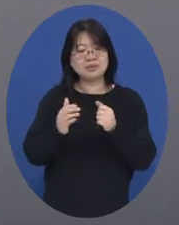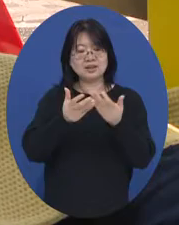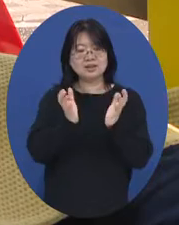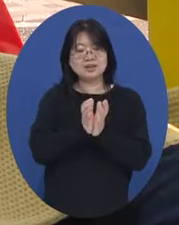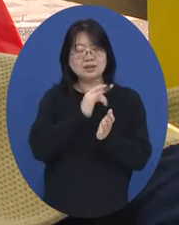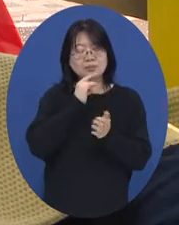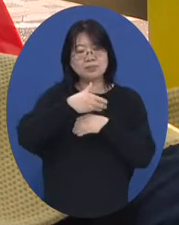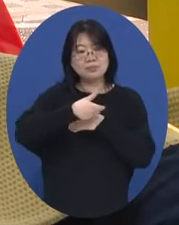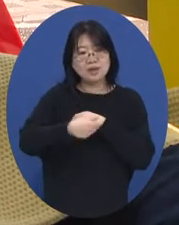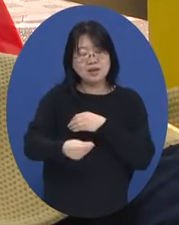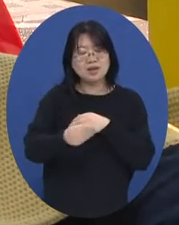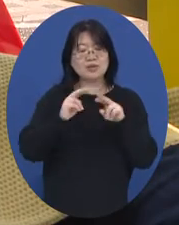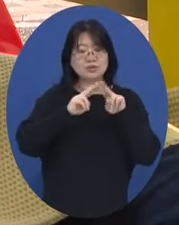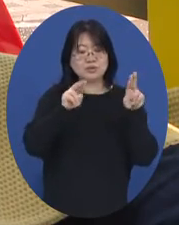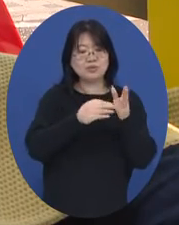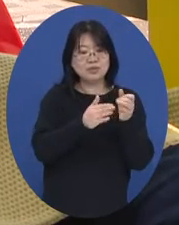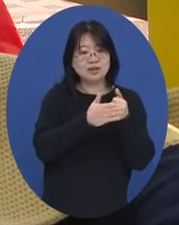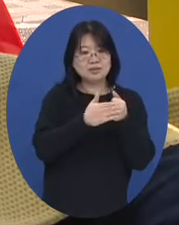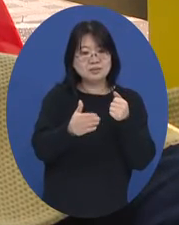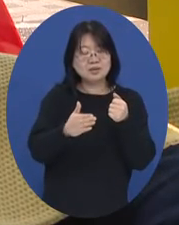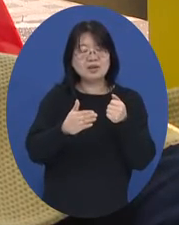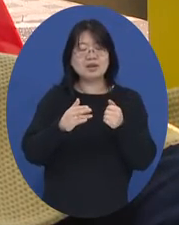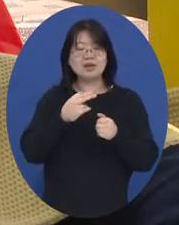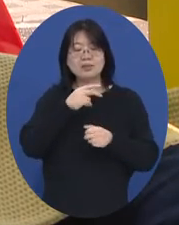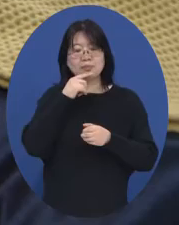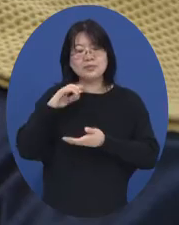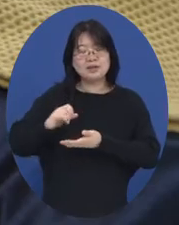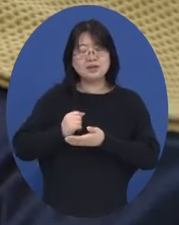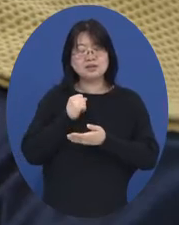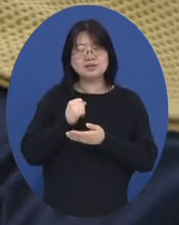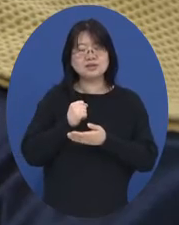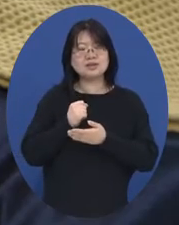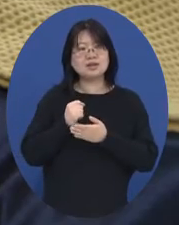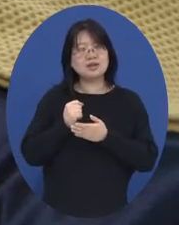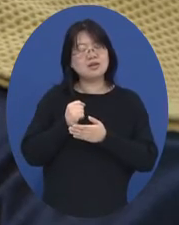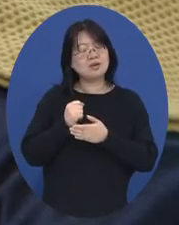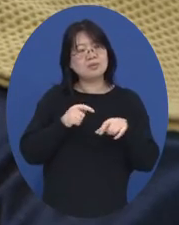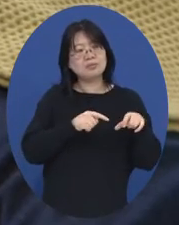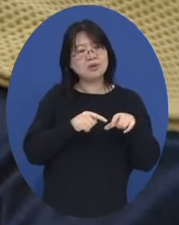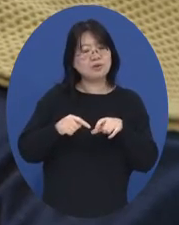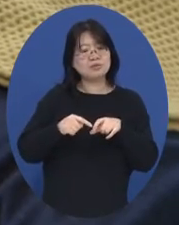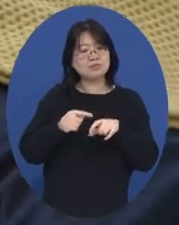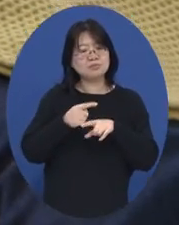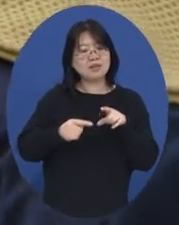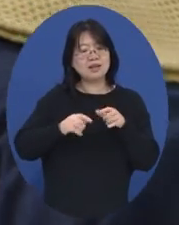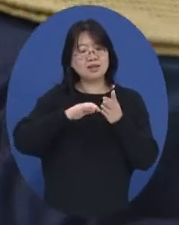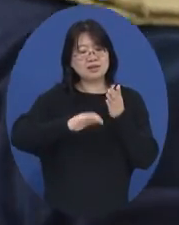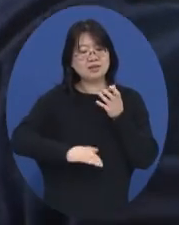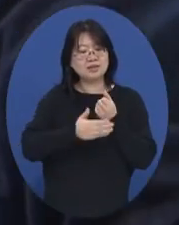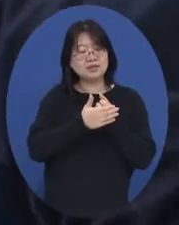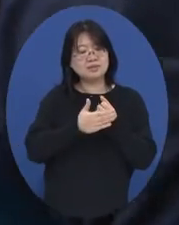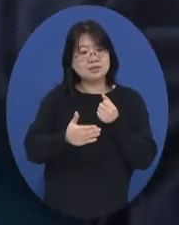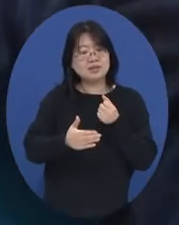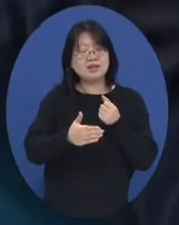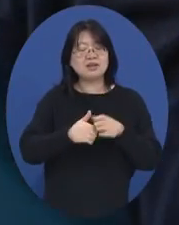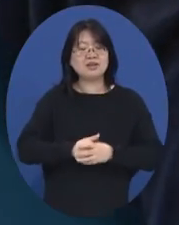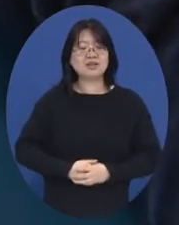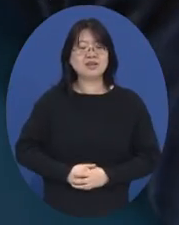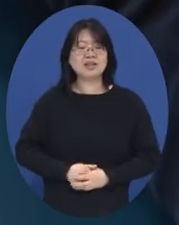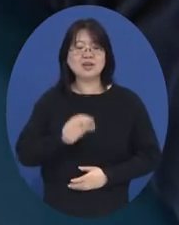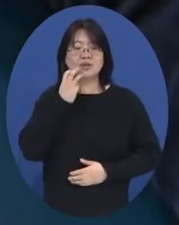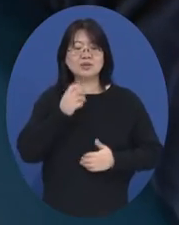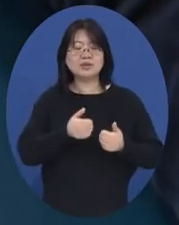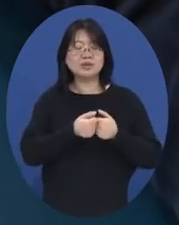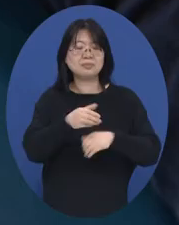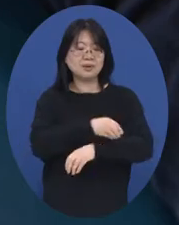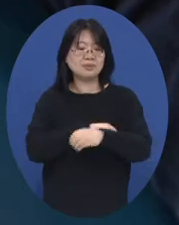취소가 이어지면서 혈액 보유량이 평소의 절반 수준에 불과할 정도. 수혈용 피가 부족하다는 소식에